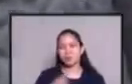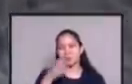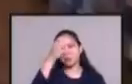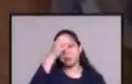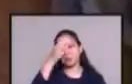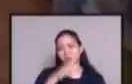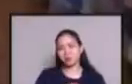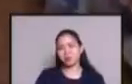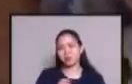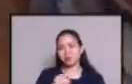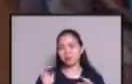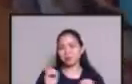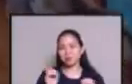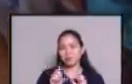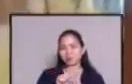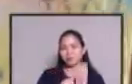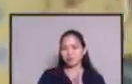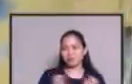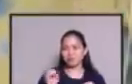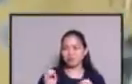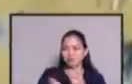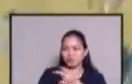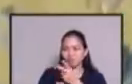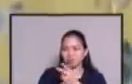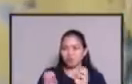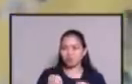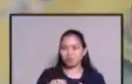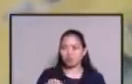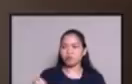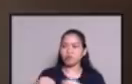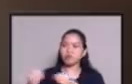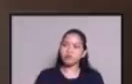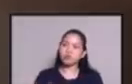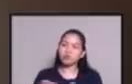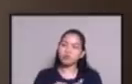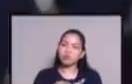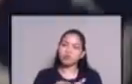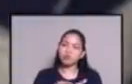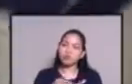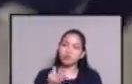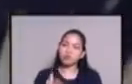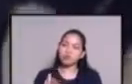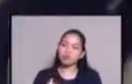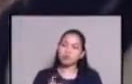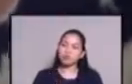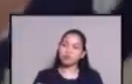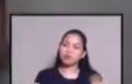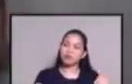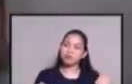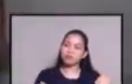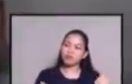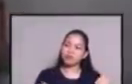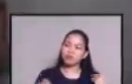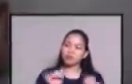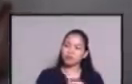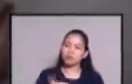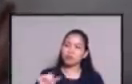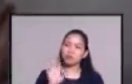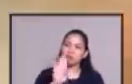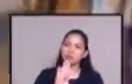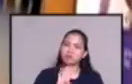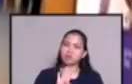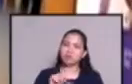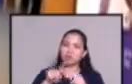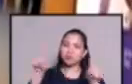sa Batanes, walang nagbabantay. Iwan mo na lang saktong bayad. Ibang klase lang na isipin na may mga gantong uri pa rin ng mga negosyo,